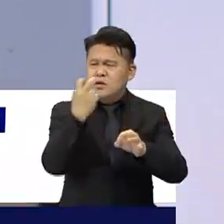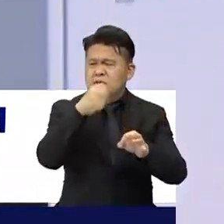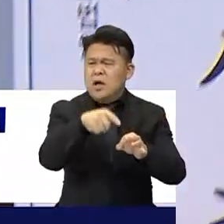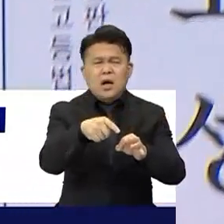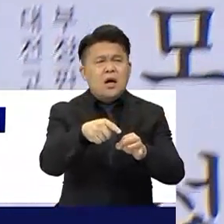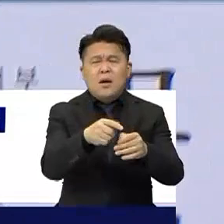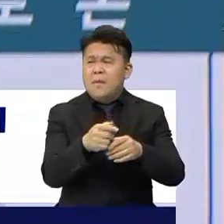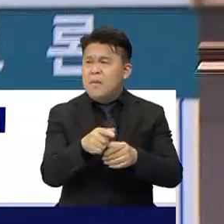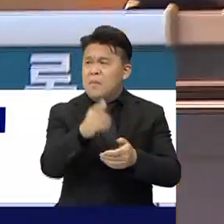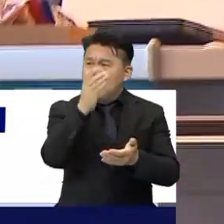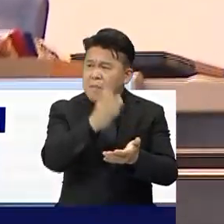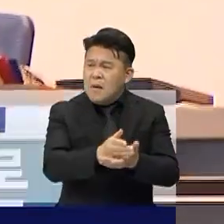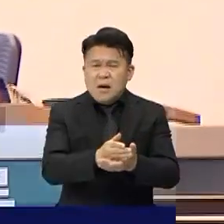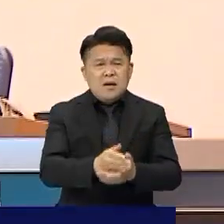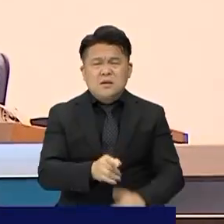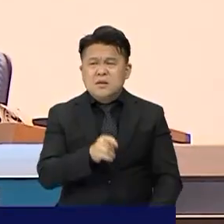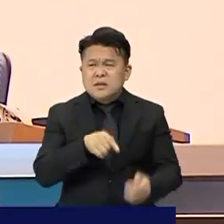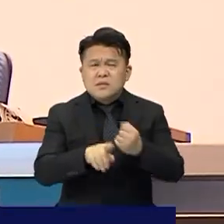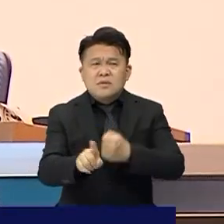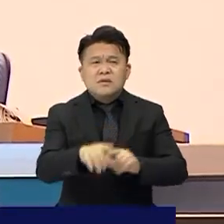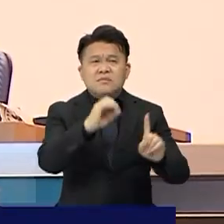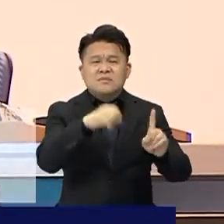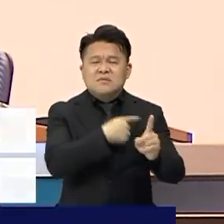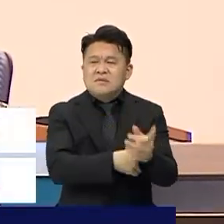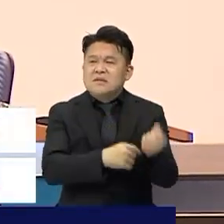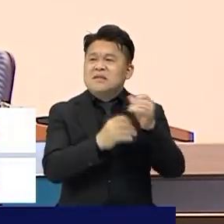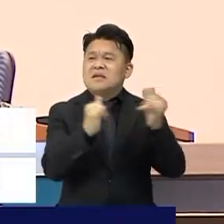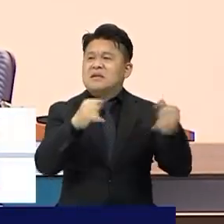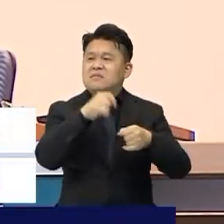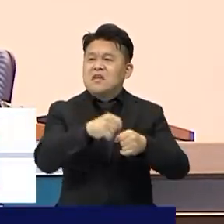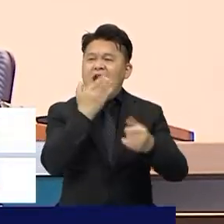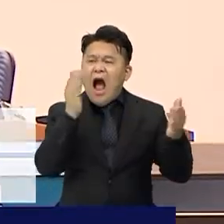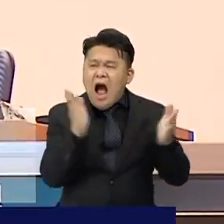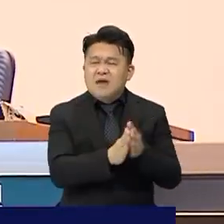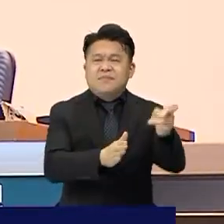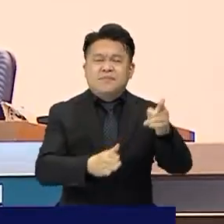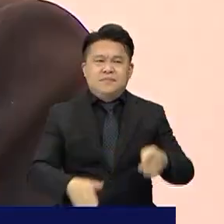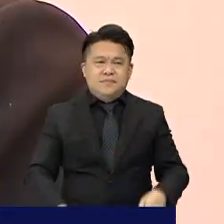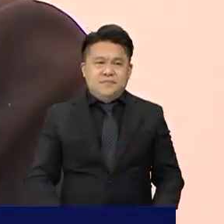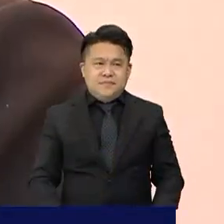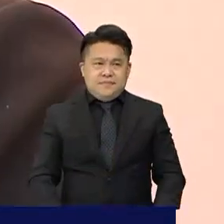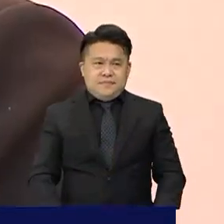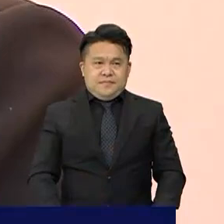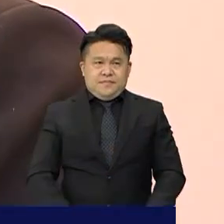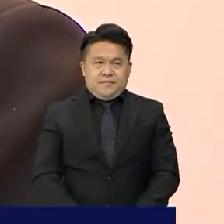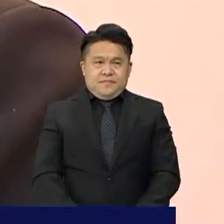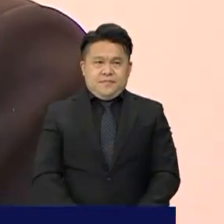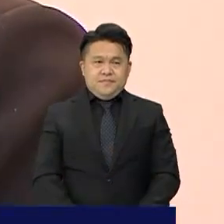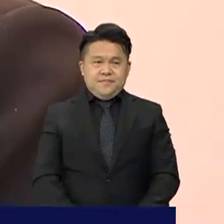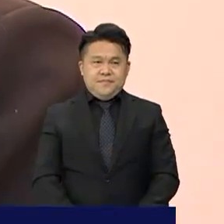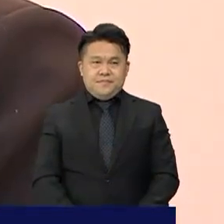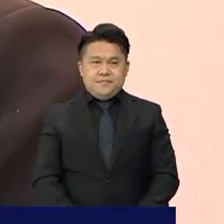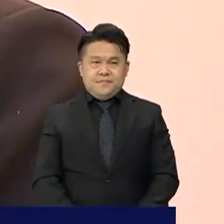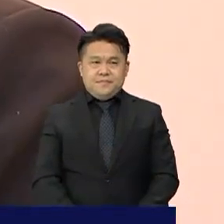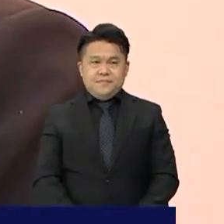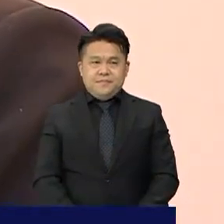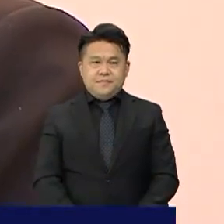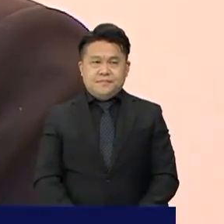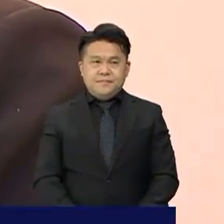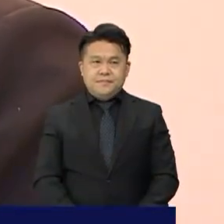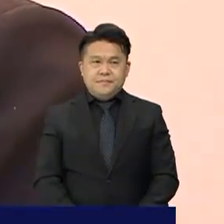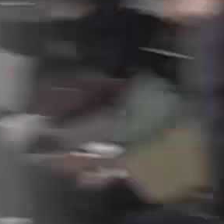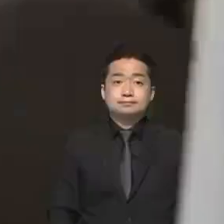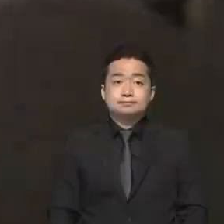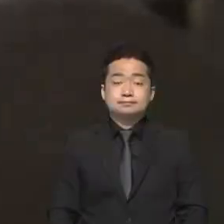배제하자는 1%의 권력자들을 위한 야합이라고 비판했습니다. 지금까지 대검찰청에서 SBS 김관진입니다.